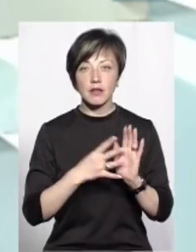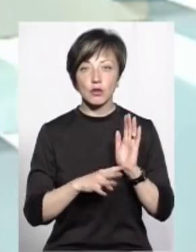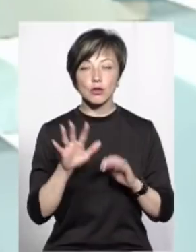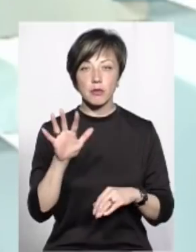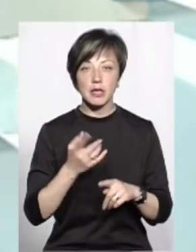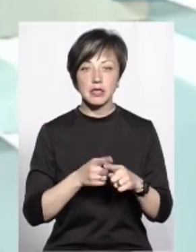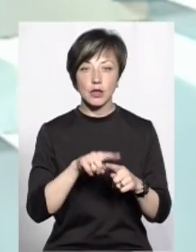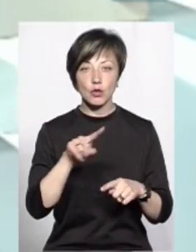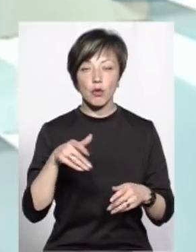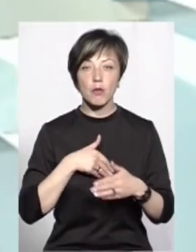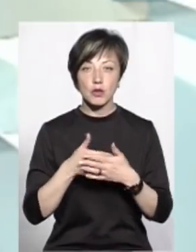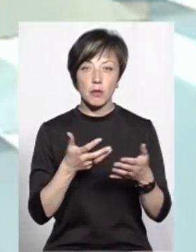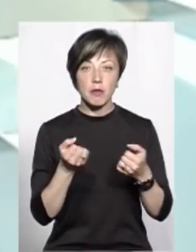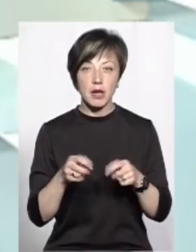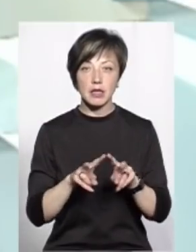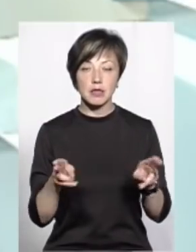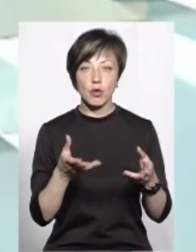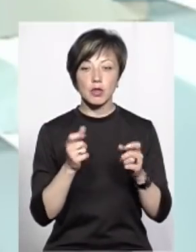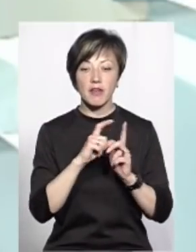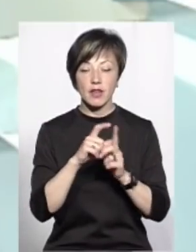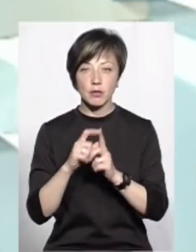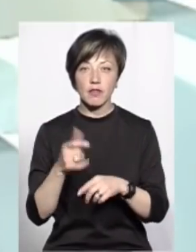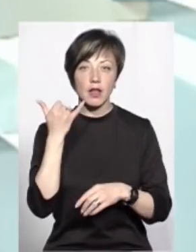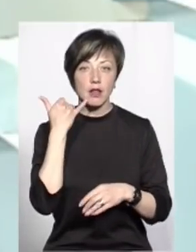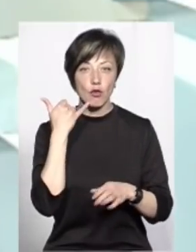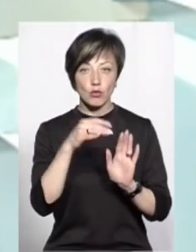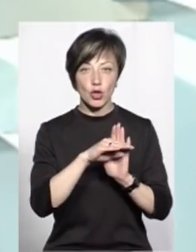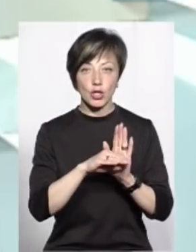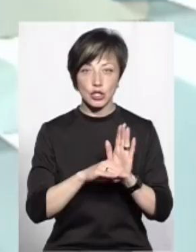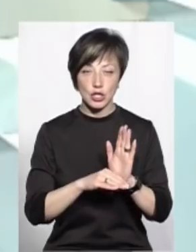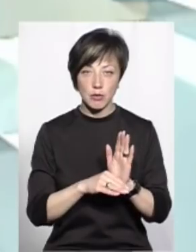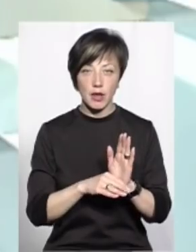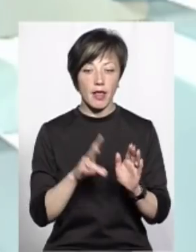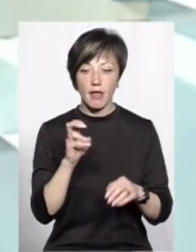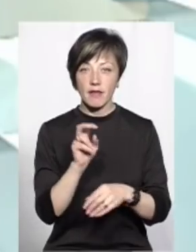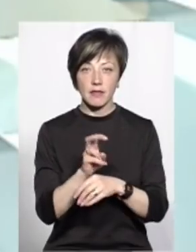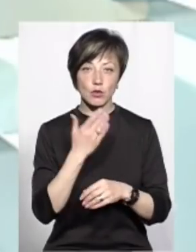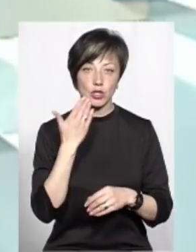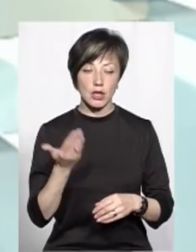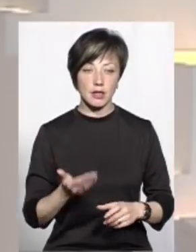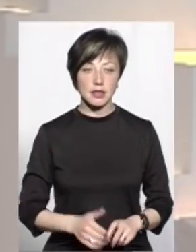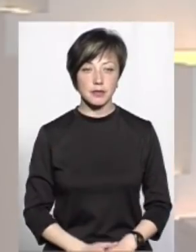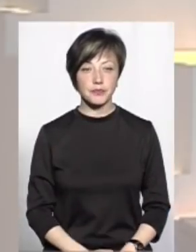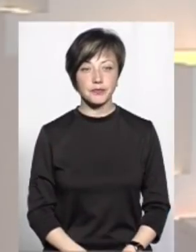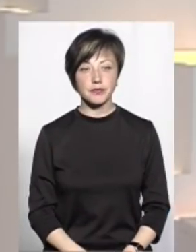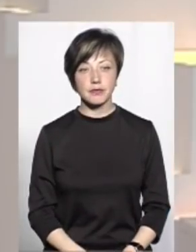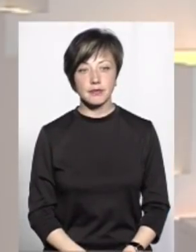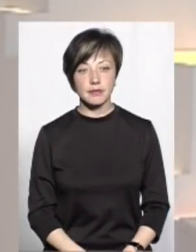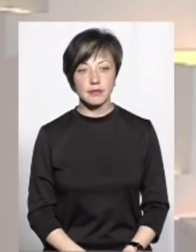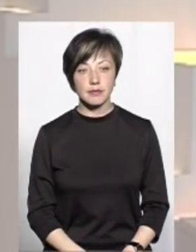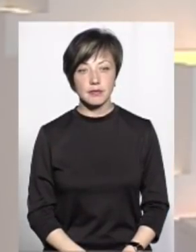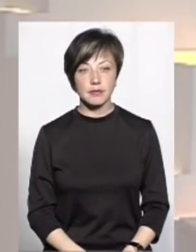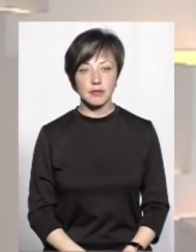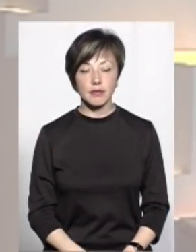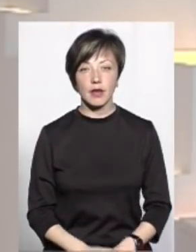65-82-95, це номер громадської приймальні, так само отримати відповідь навіть в телефонному режимі, не відвідуючи лекцій. Дякую. У